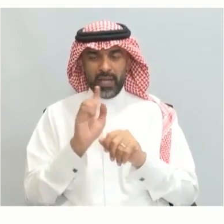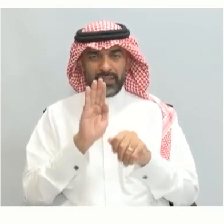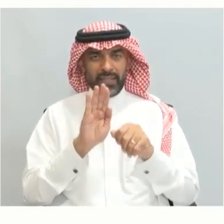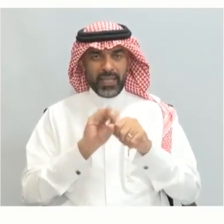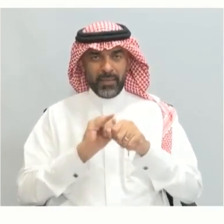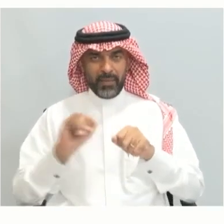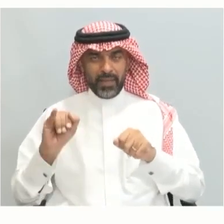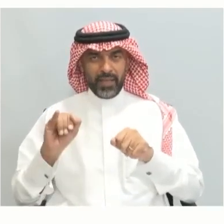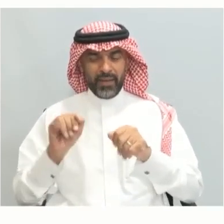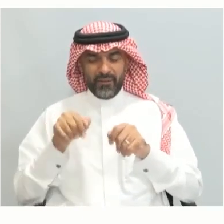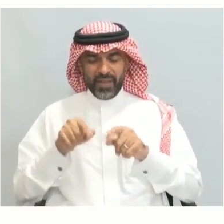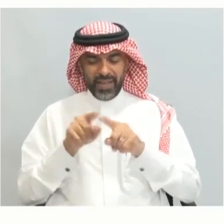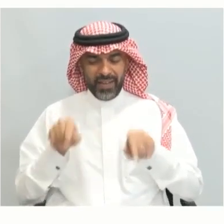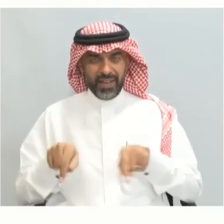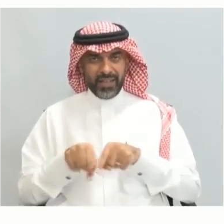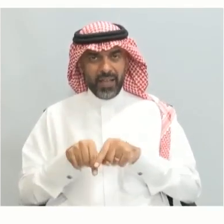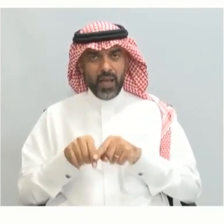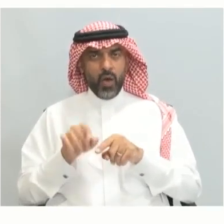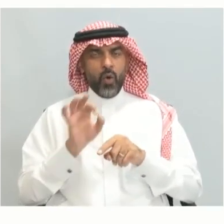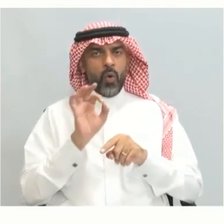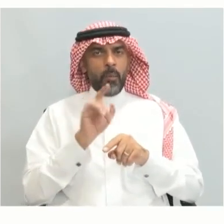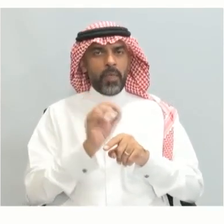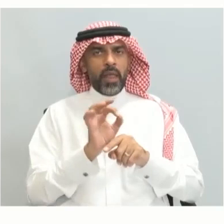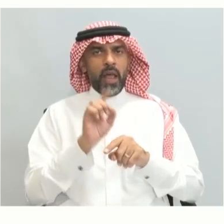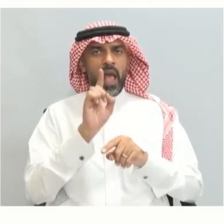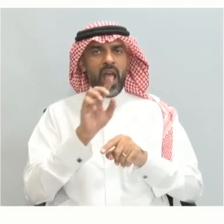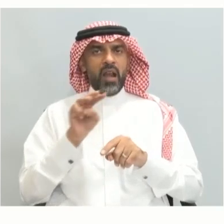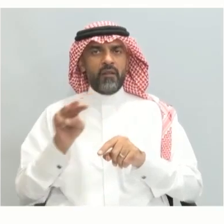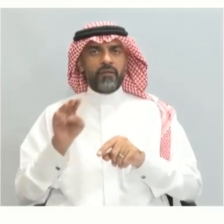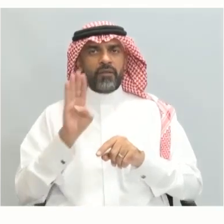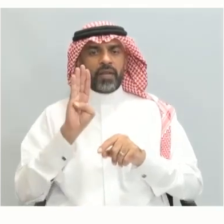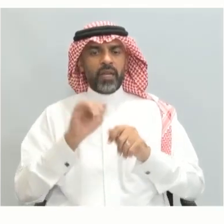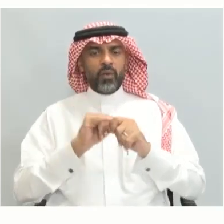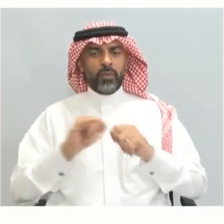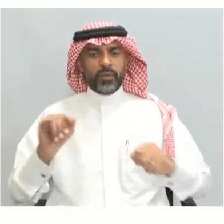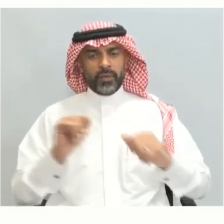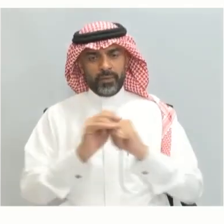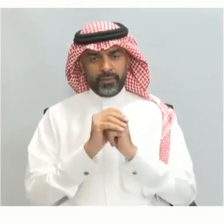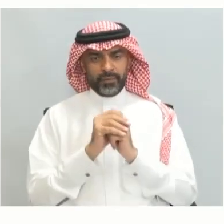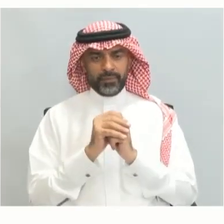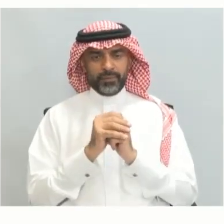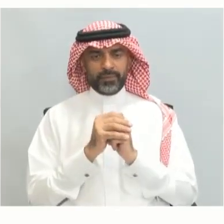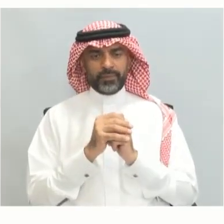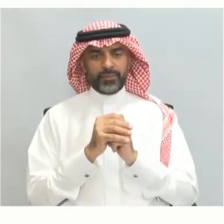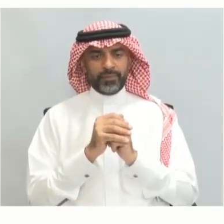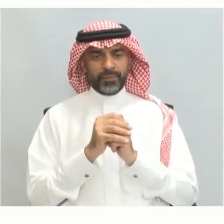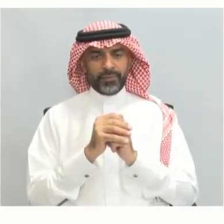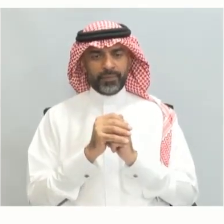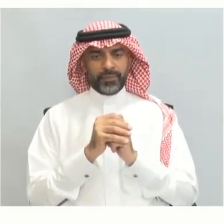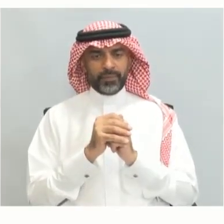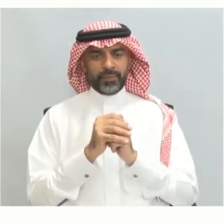سني 1000 متر على الطبيعه الوا سم على الخريطه